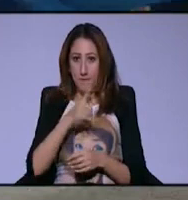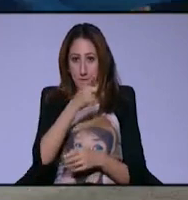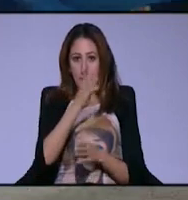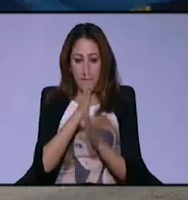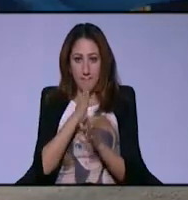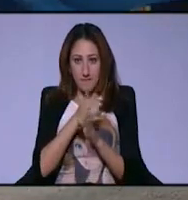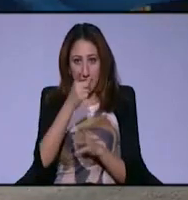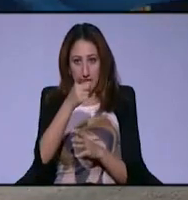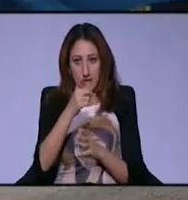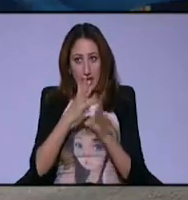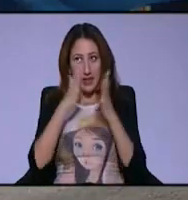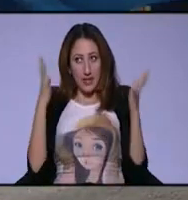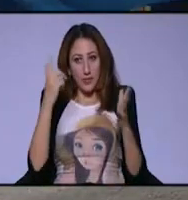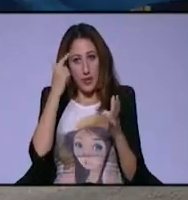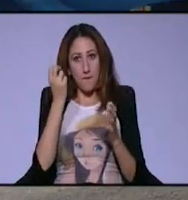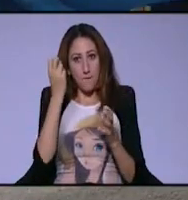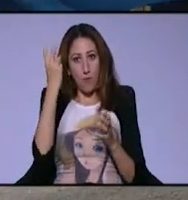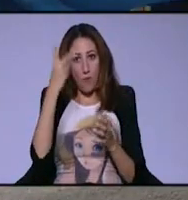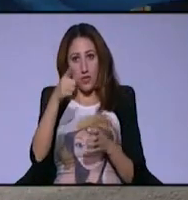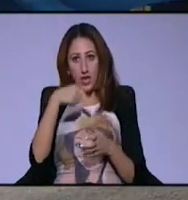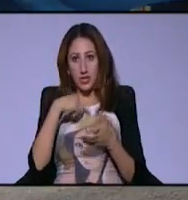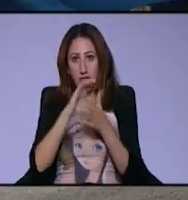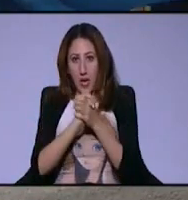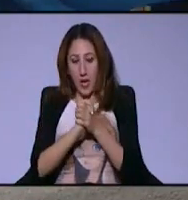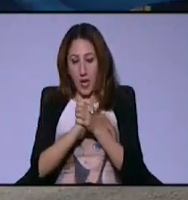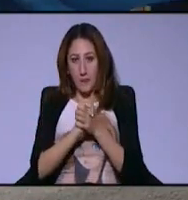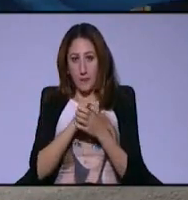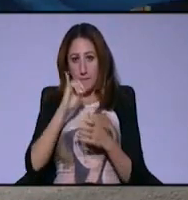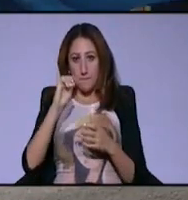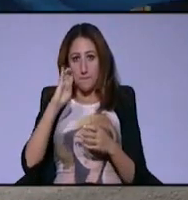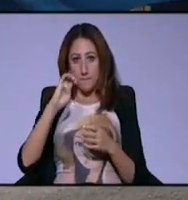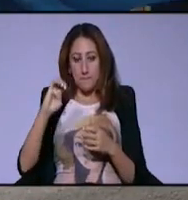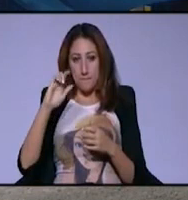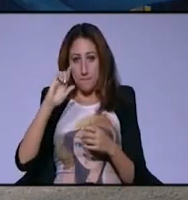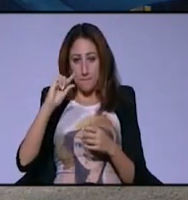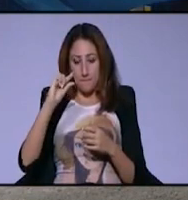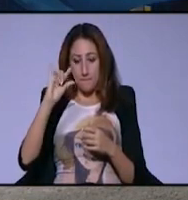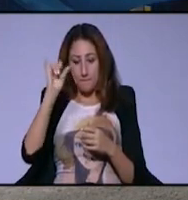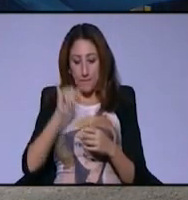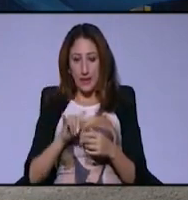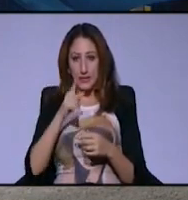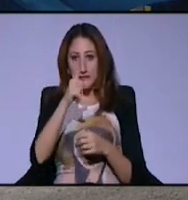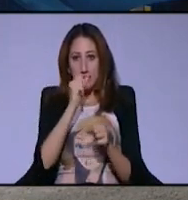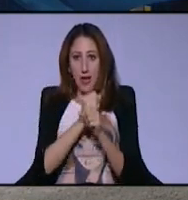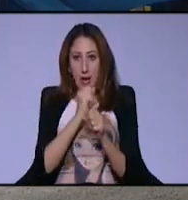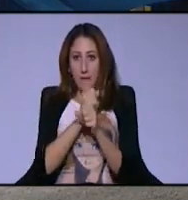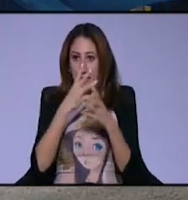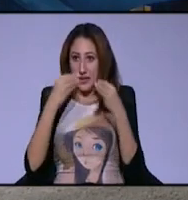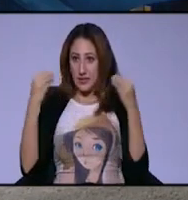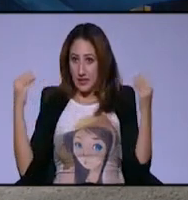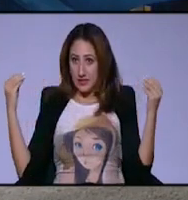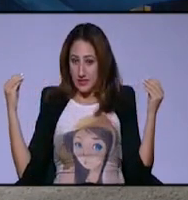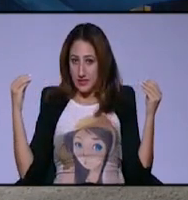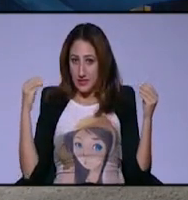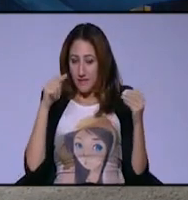للفنان الكبير والمبدع الصديق العزيز الأستاذ مجدي إمام، وعلى مجموع الأعمال التي وجهها ووجه فيها